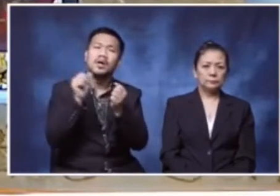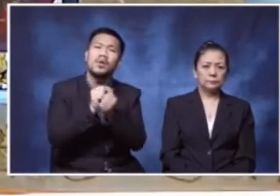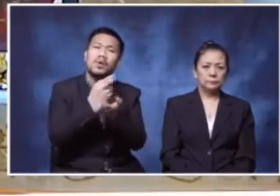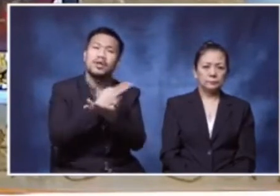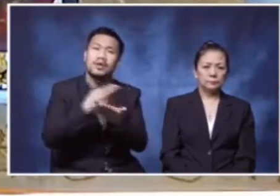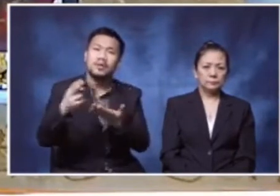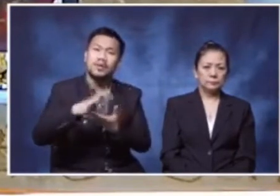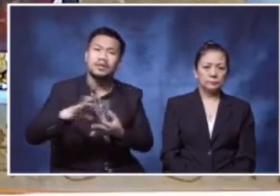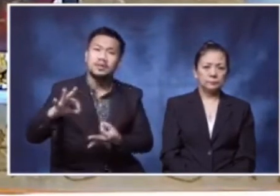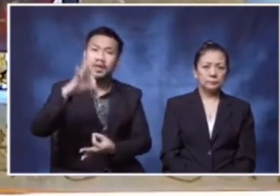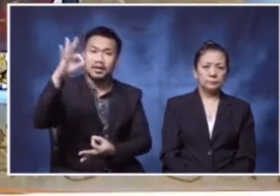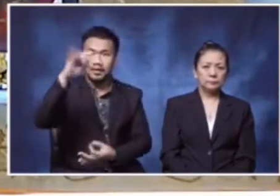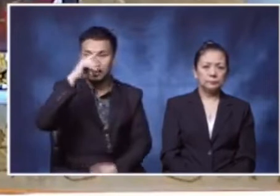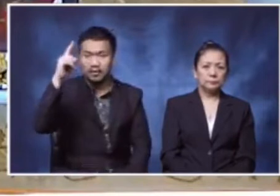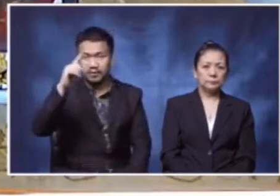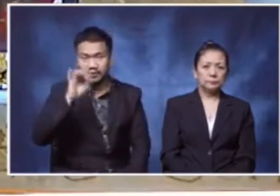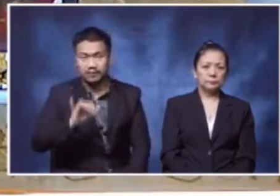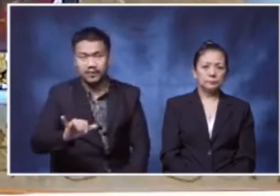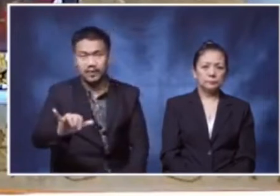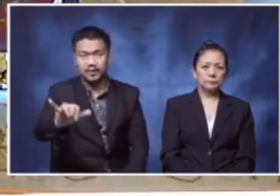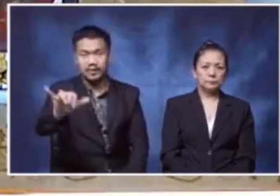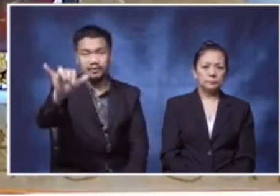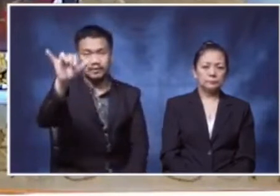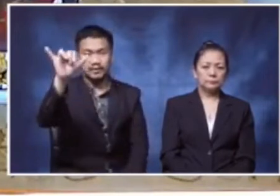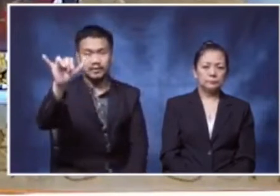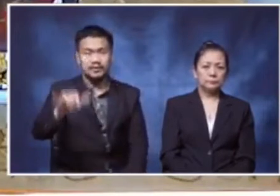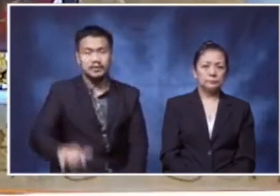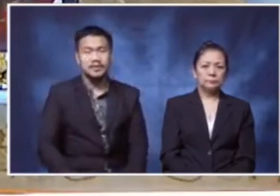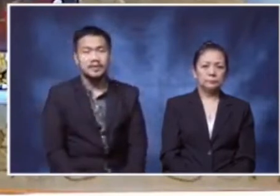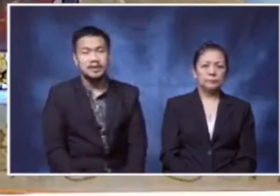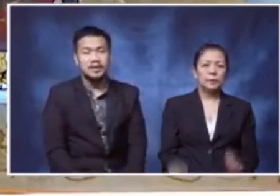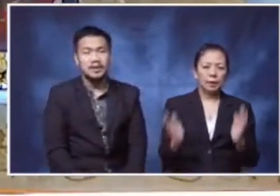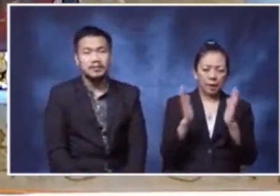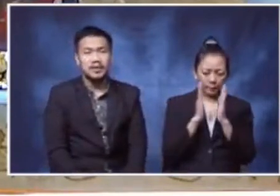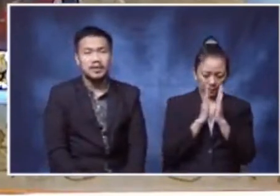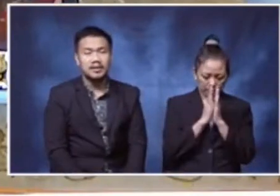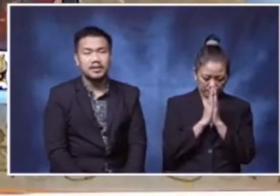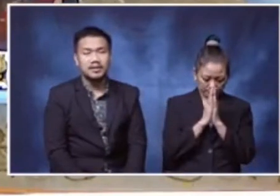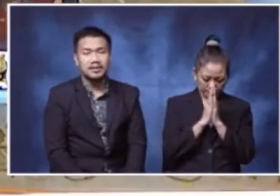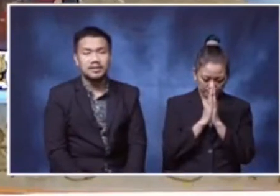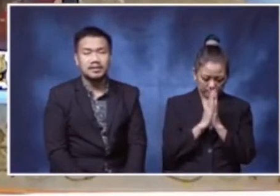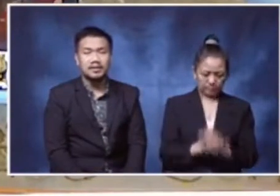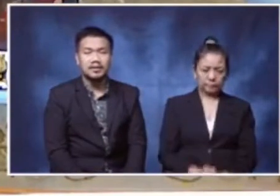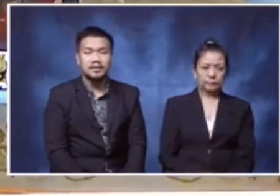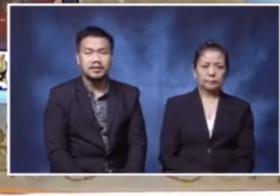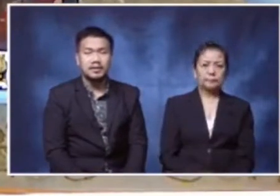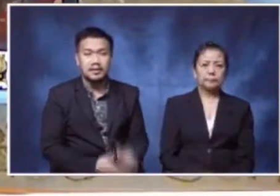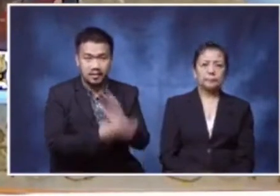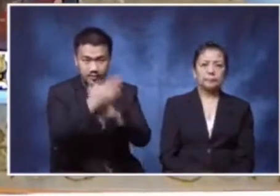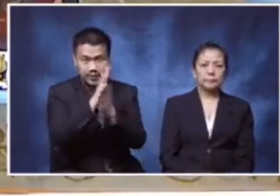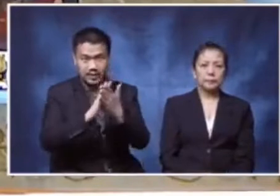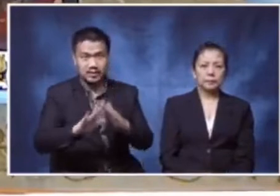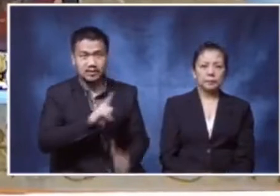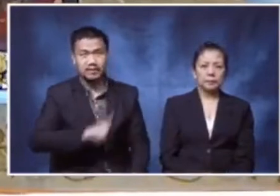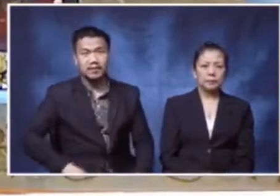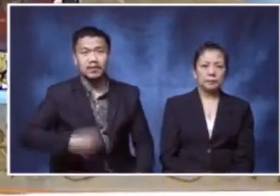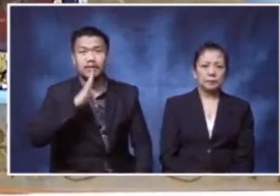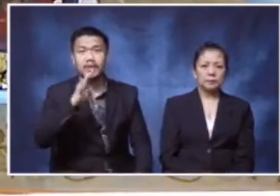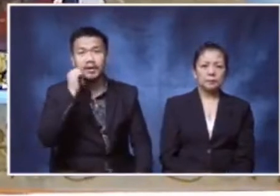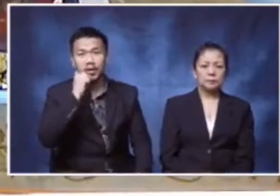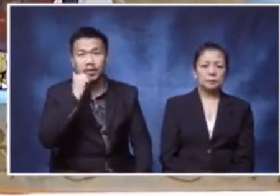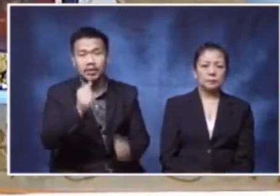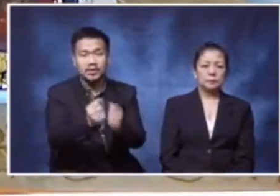ng Espiritu Santo, magpasawalang hanggan. Amen. Ang kapayapaan ng Panginoon ay